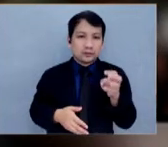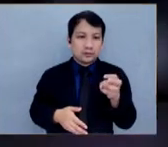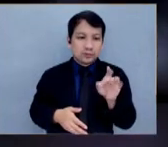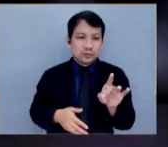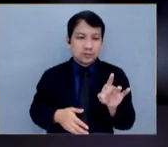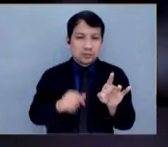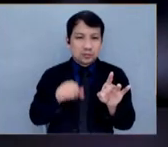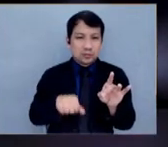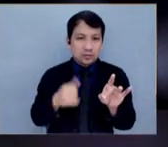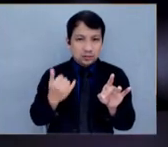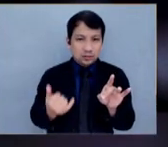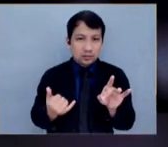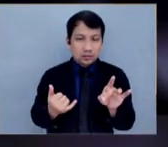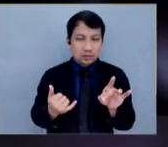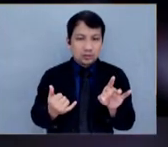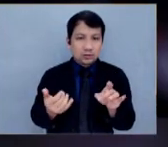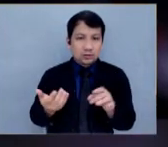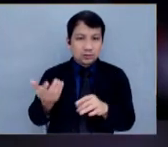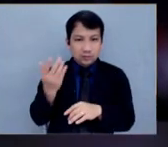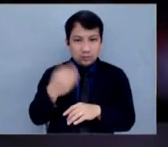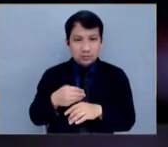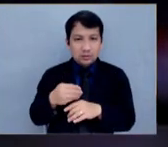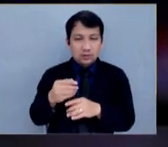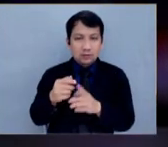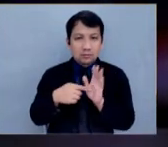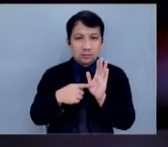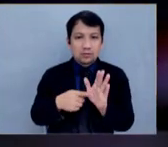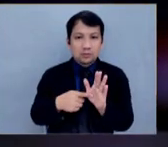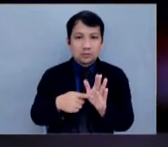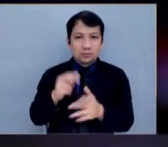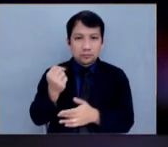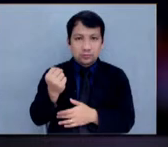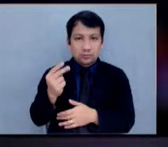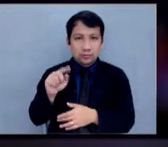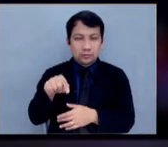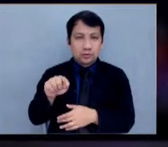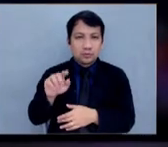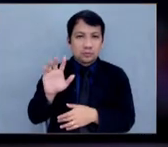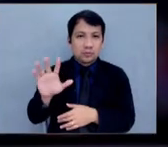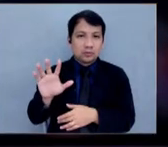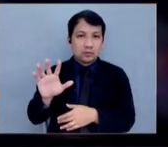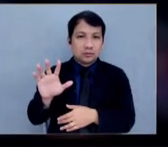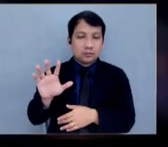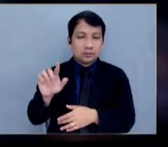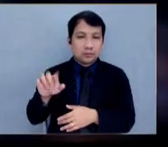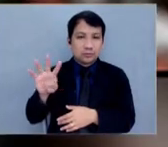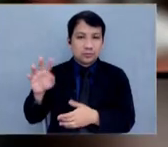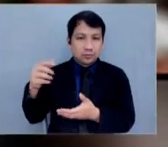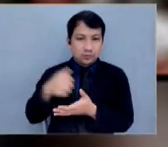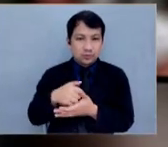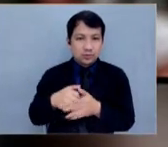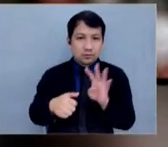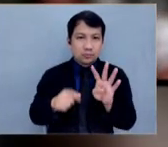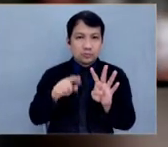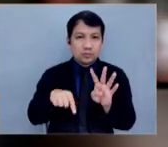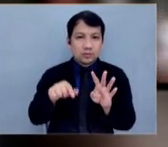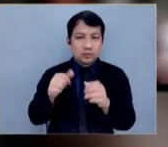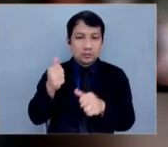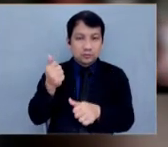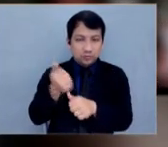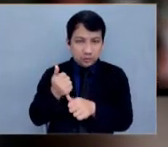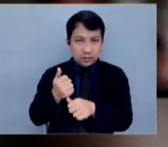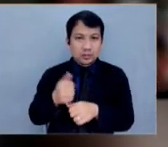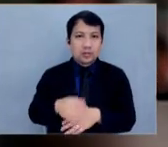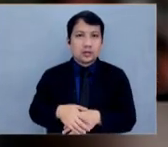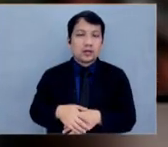this season so far, nag-average si Holiday ng 12.5 points, 5.4 rebounds, and 4.9 assists. Na-clinch na